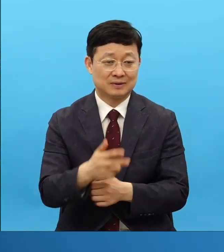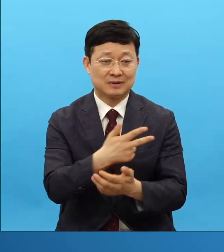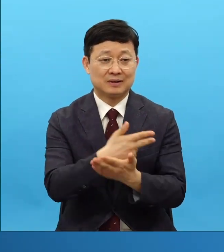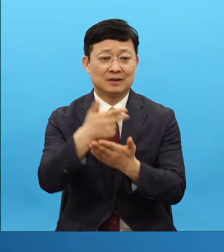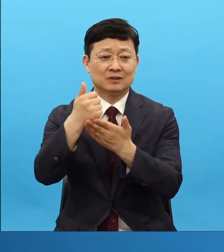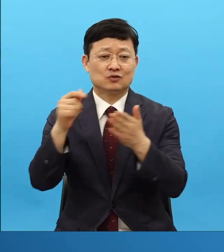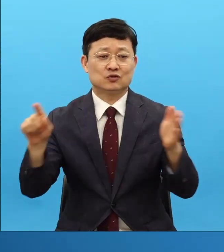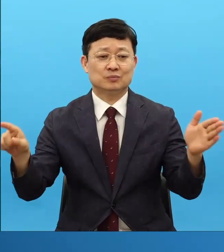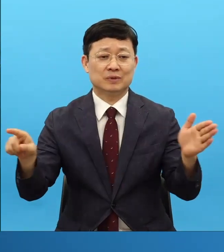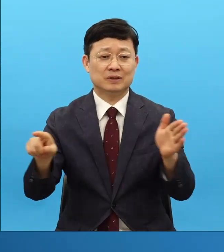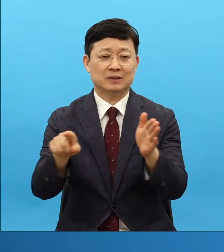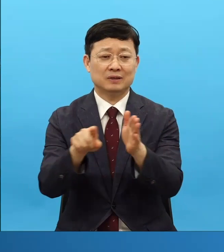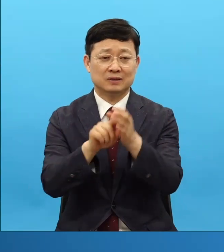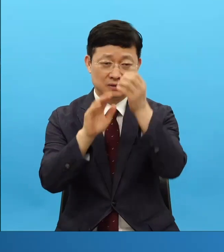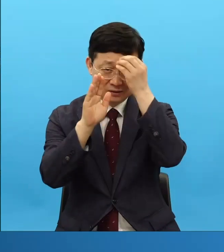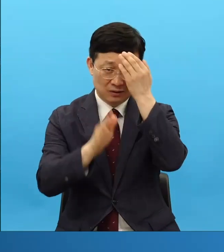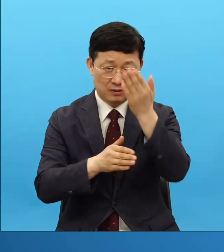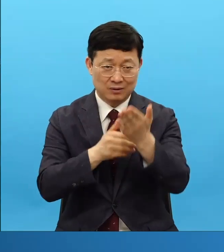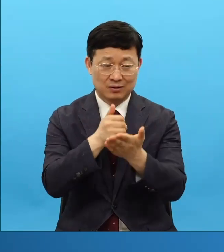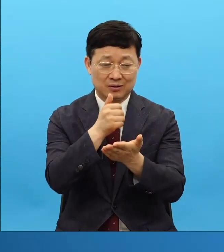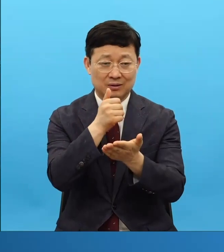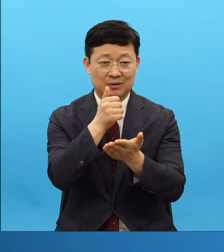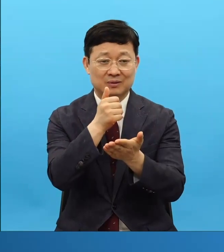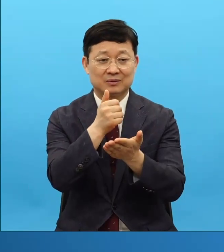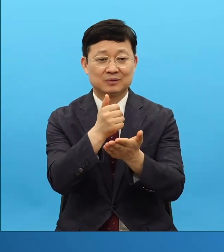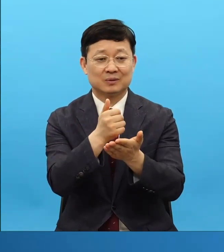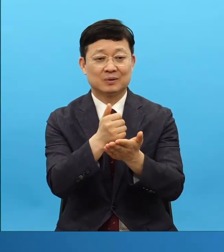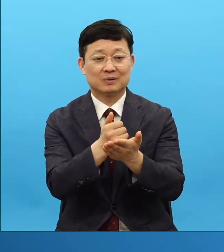울어도 주 믿는